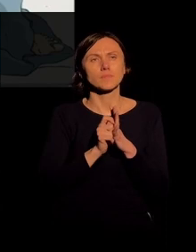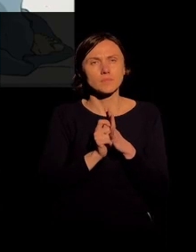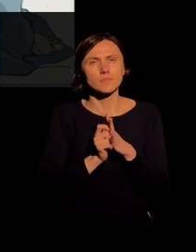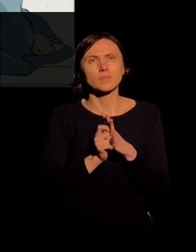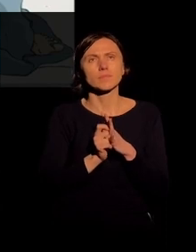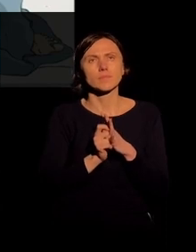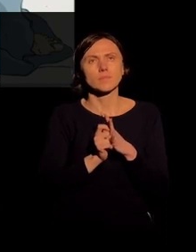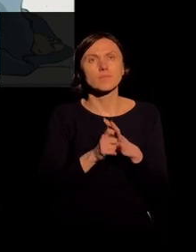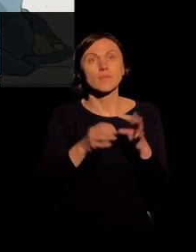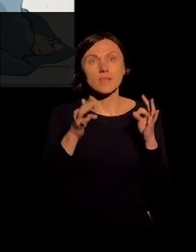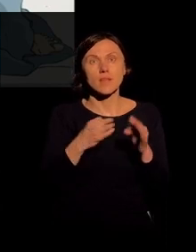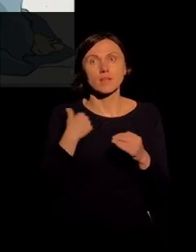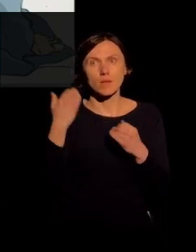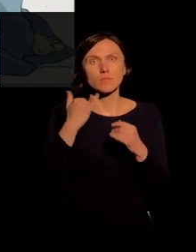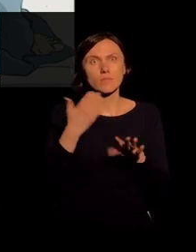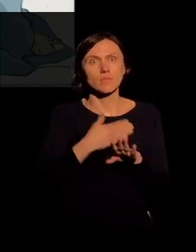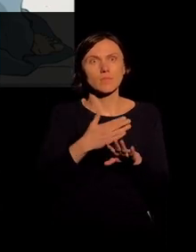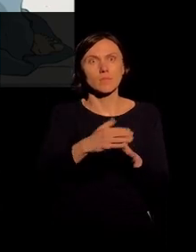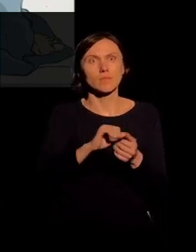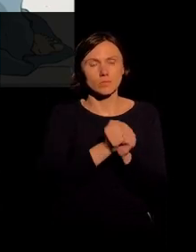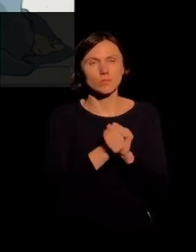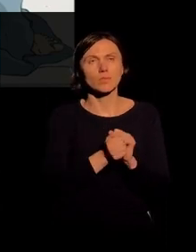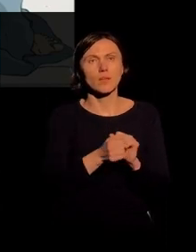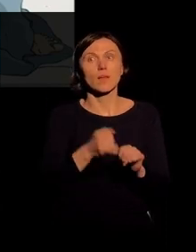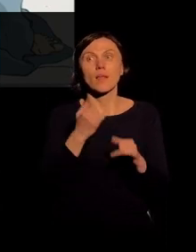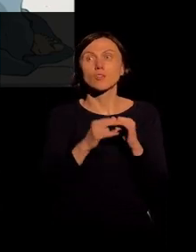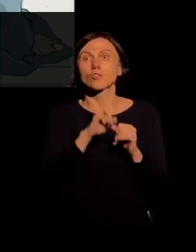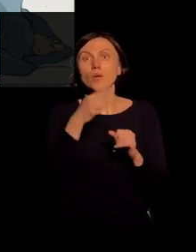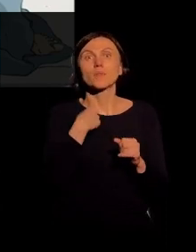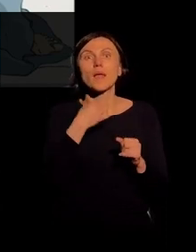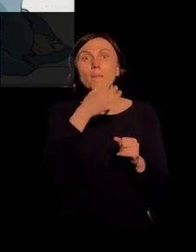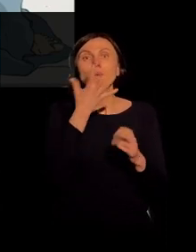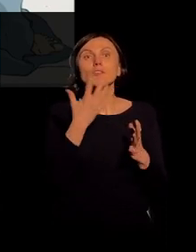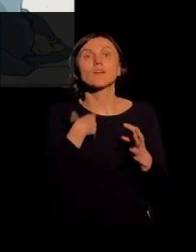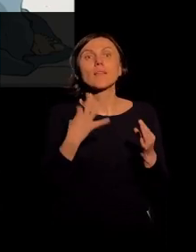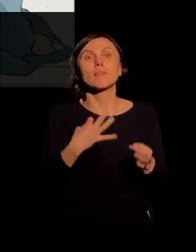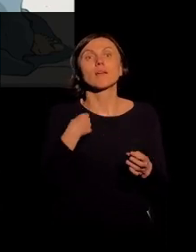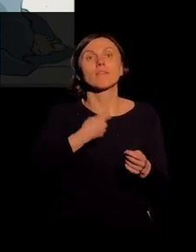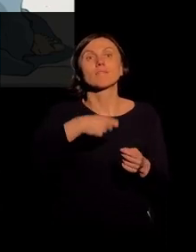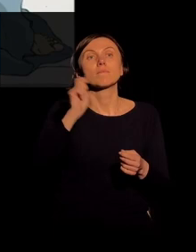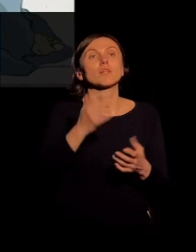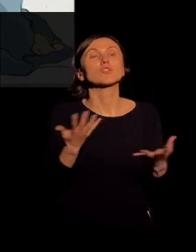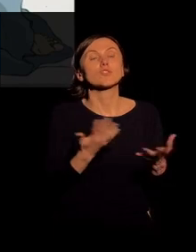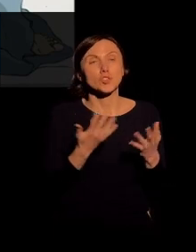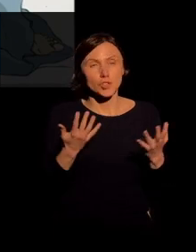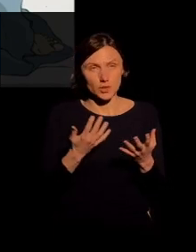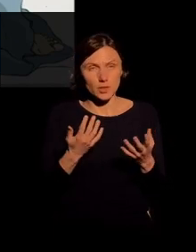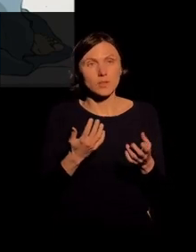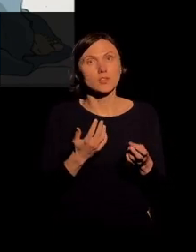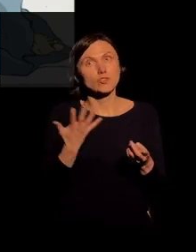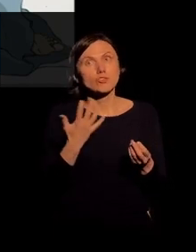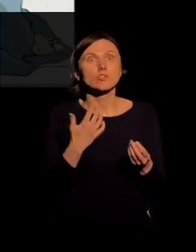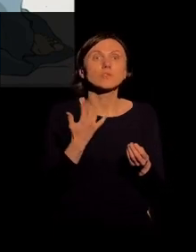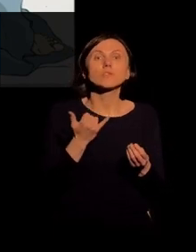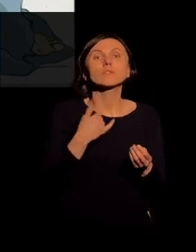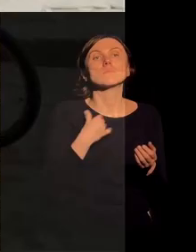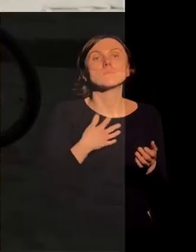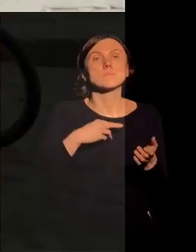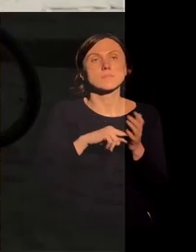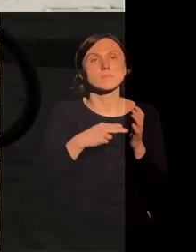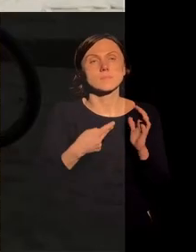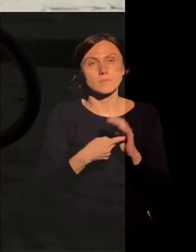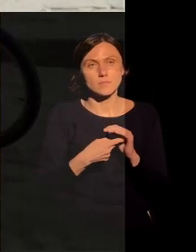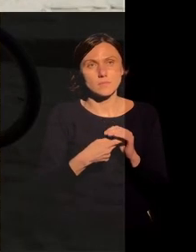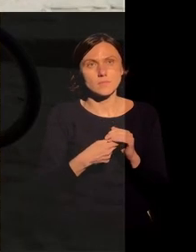teraz te góry ciągle są, stąd jeżeli ktoś mnie pyta, gdzie ja teraz pojadę, gdzie ja się wybieram, czy gdzie ja,